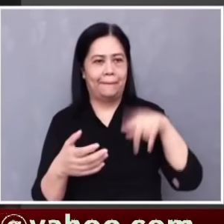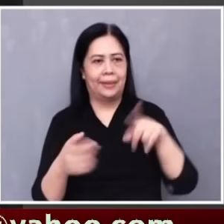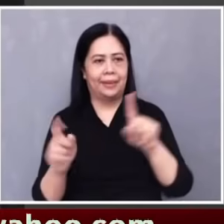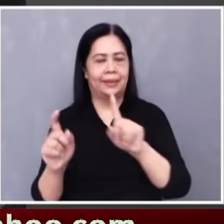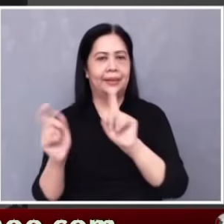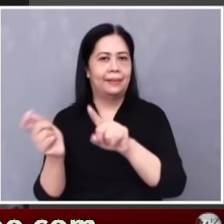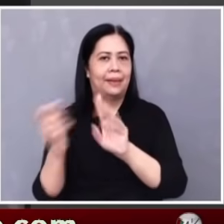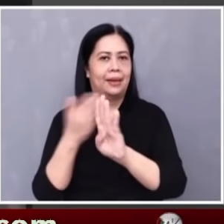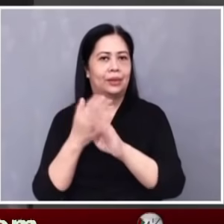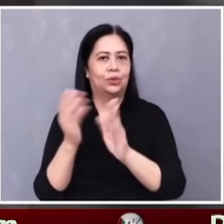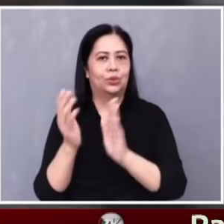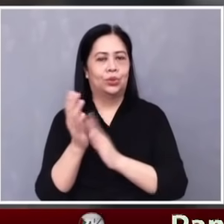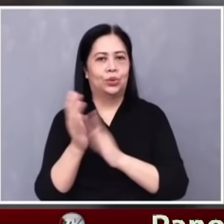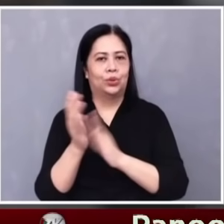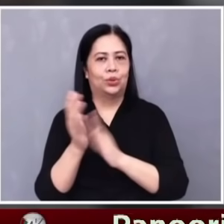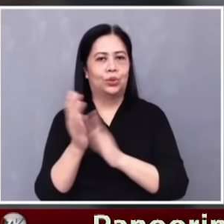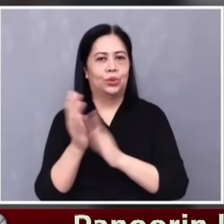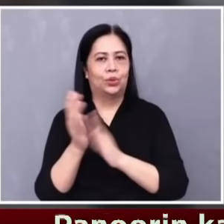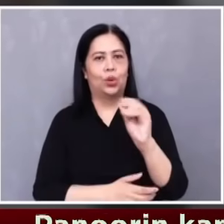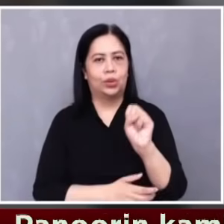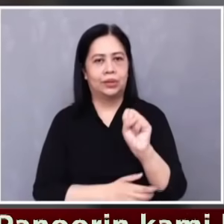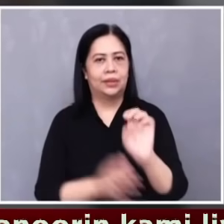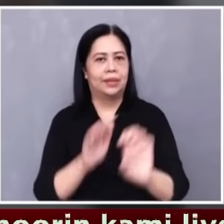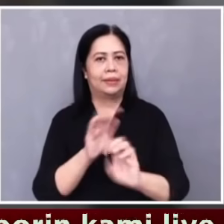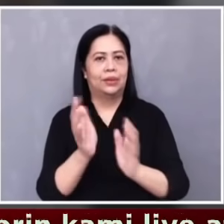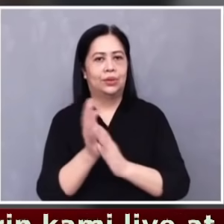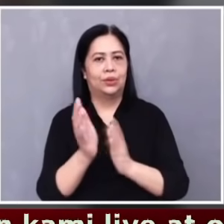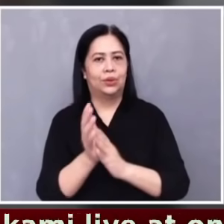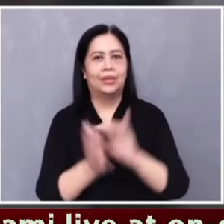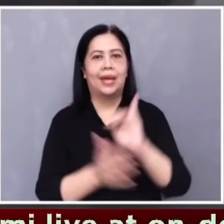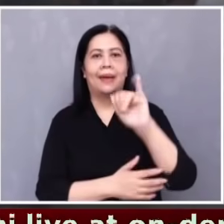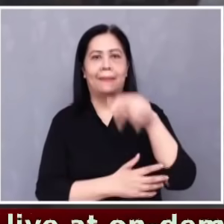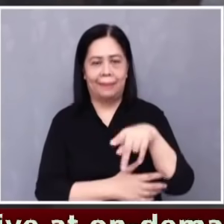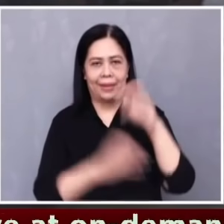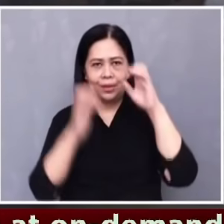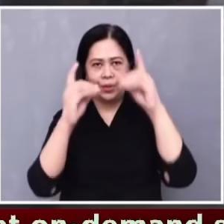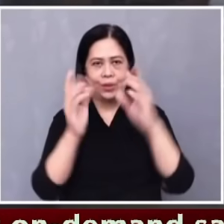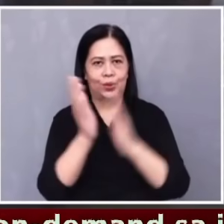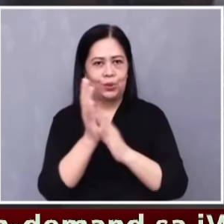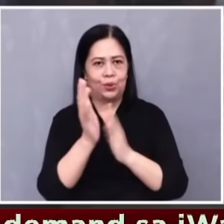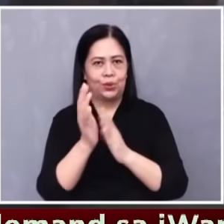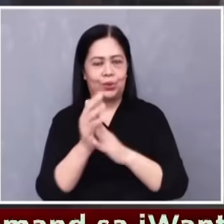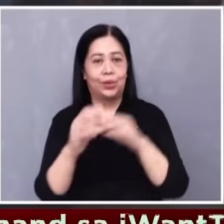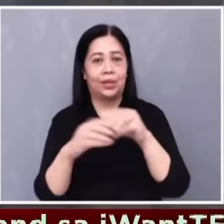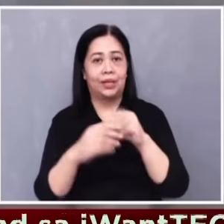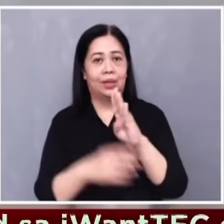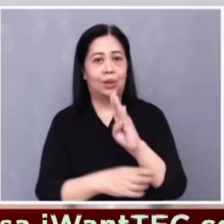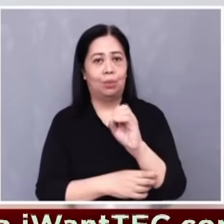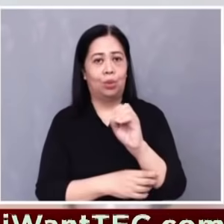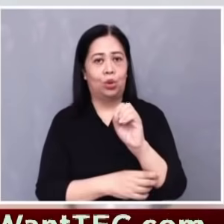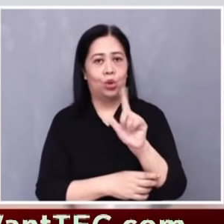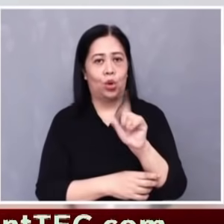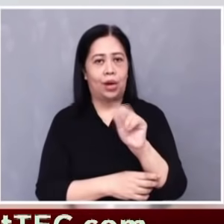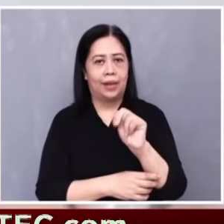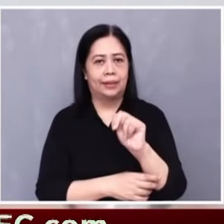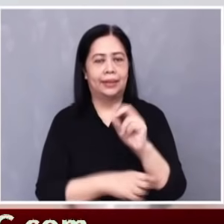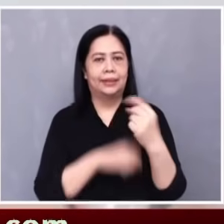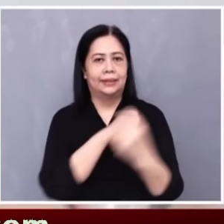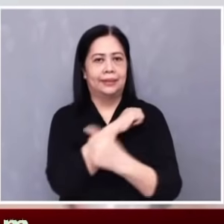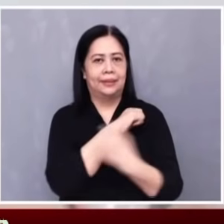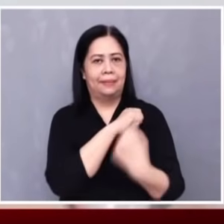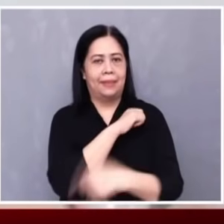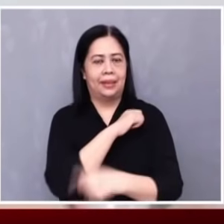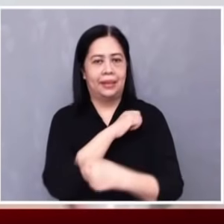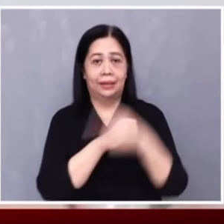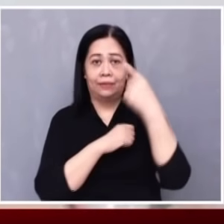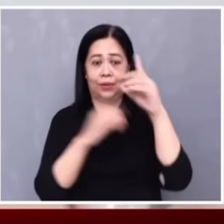Burgos Elementary School na isang Indigenous Peoples Education School sa Botolan, Zambales. Para kay DepEd Secretary